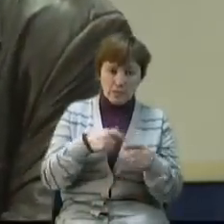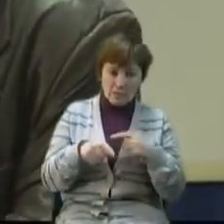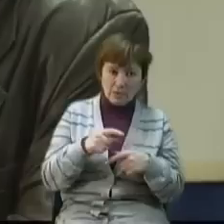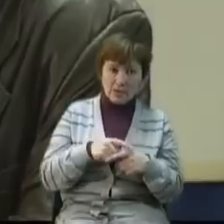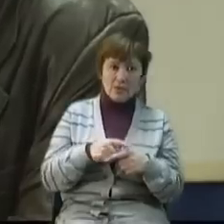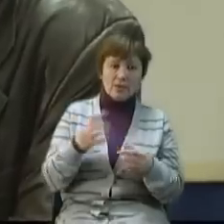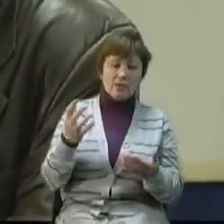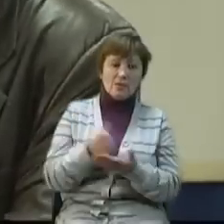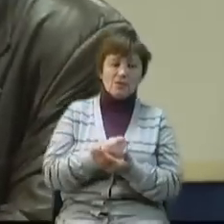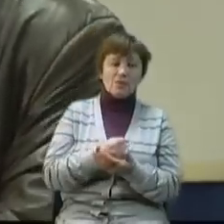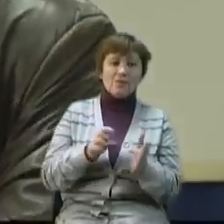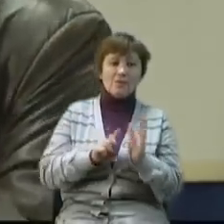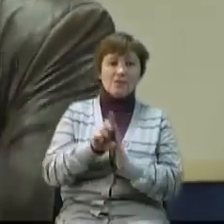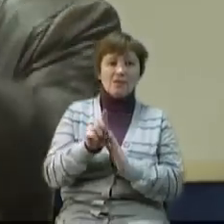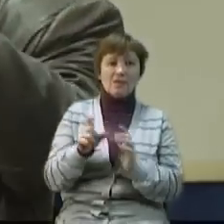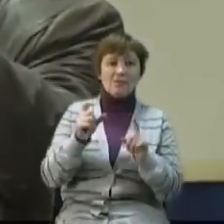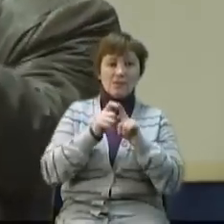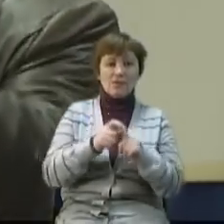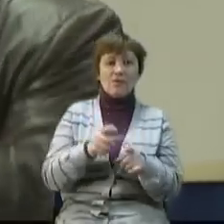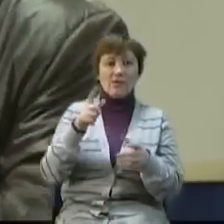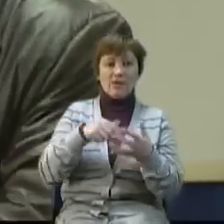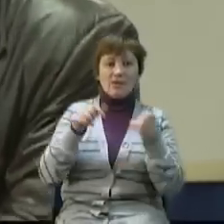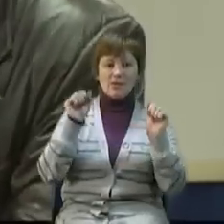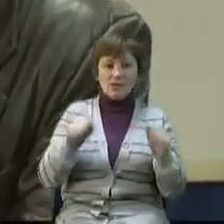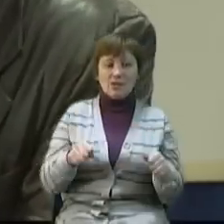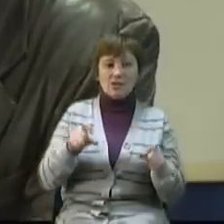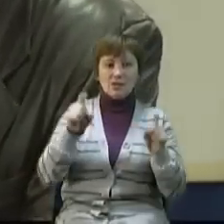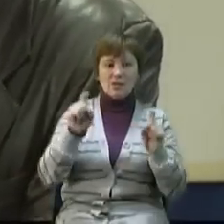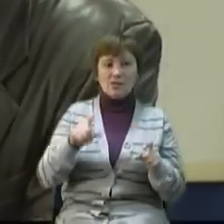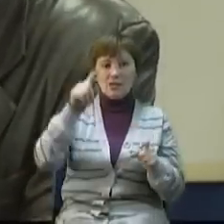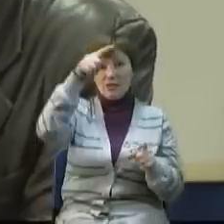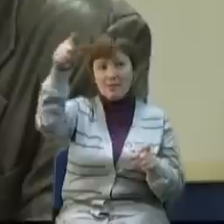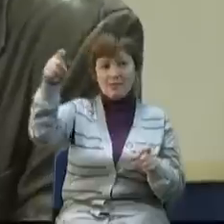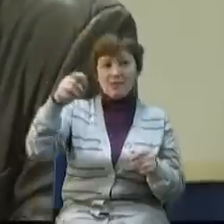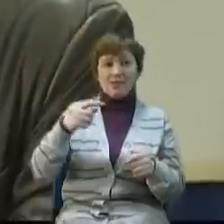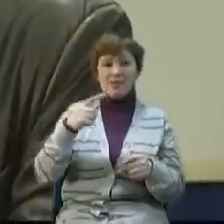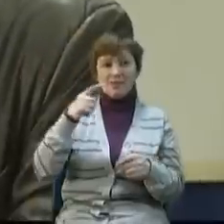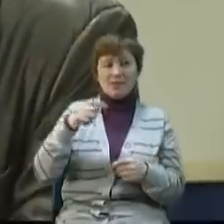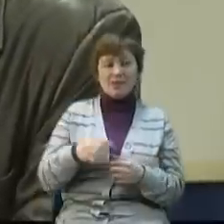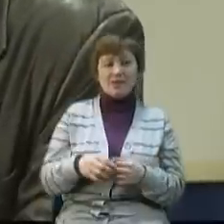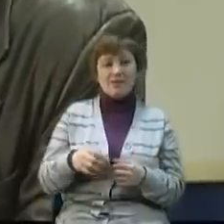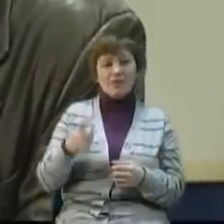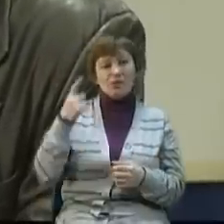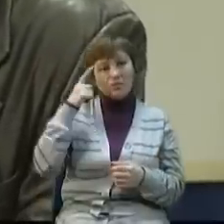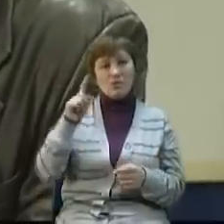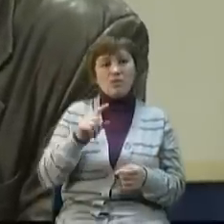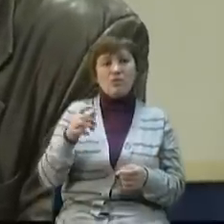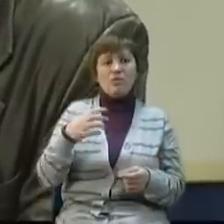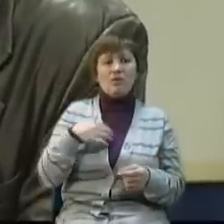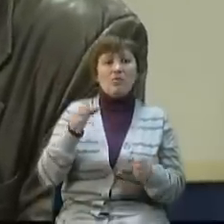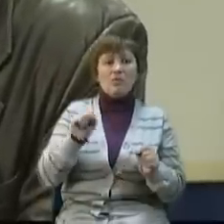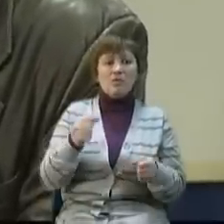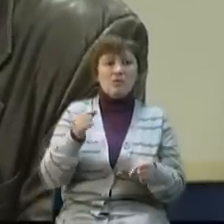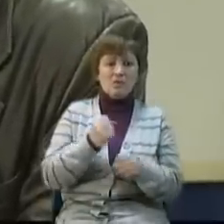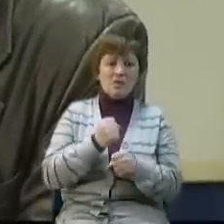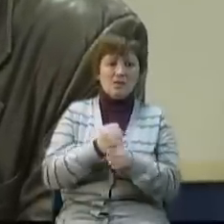нашел церковь Слова Надежды, сел на заднюю лавку там, думаю, что я могу делать для Евангелия?